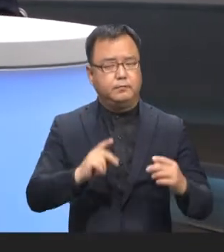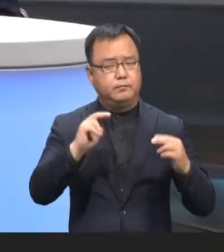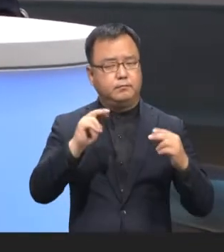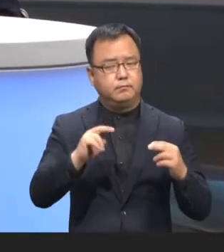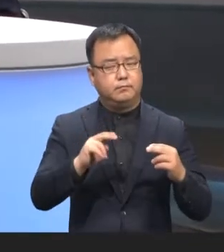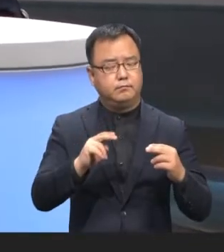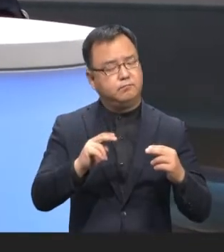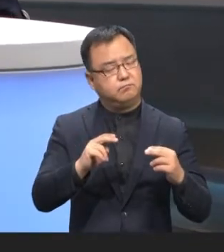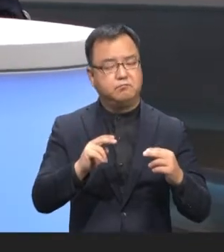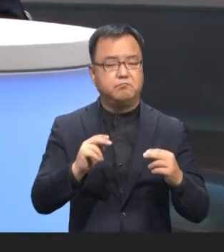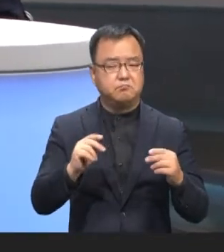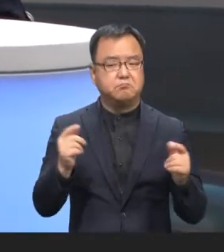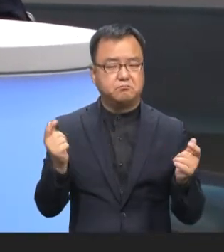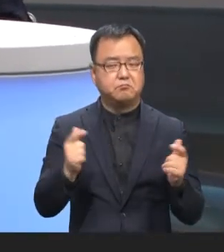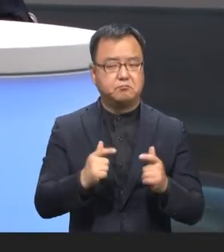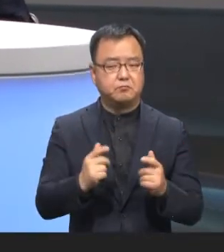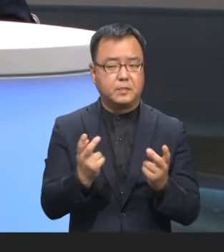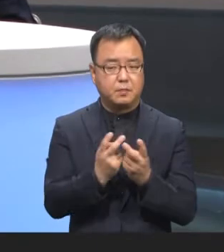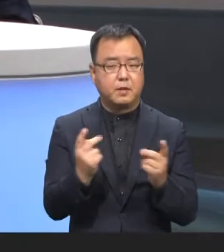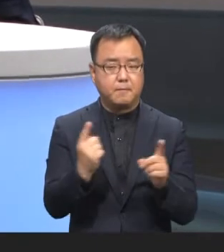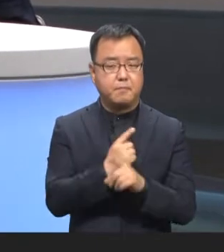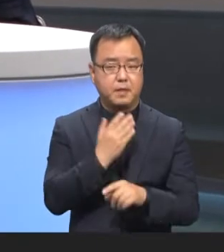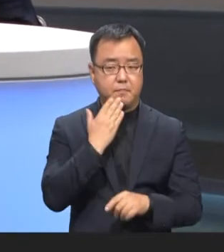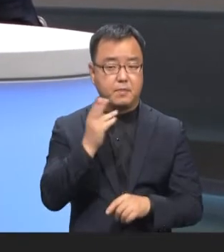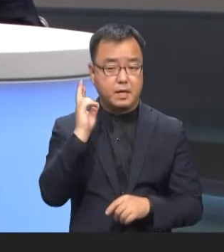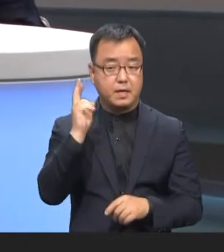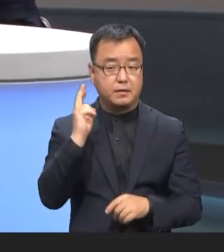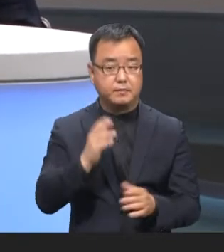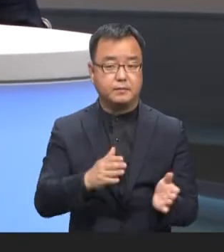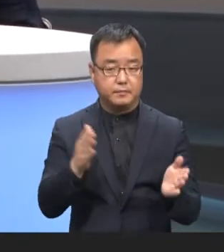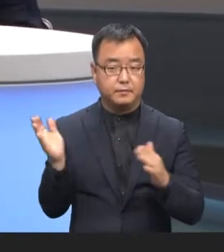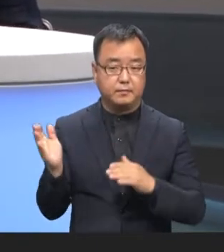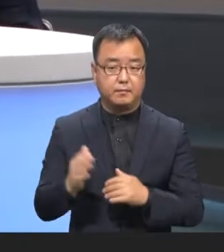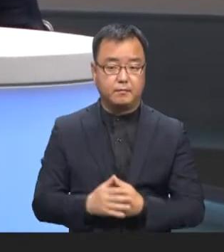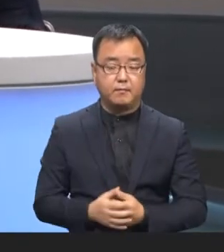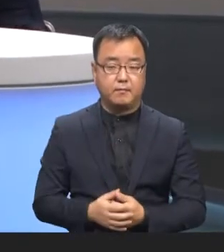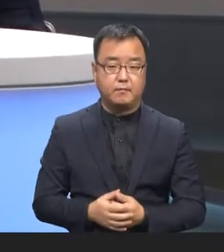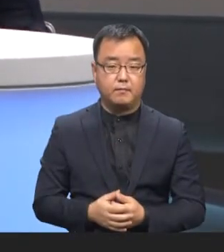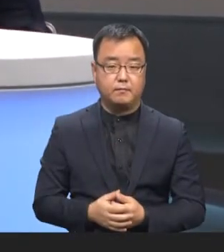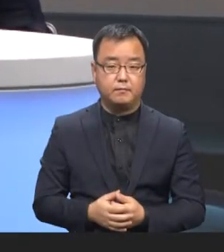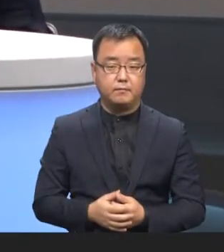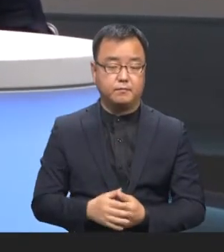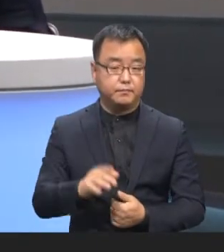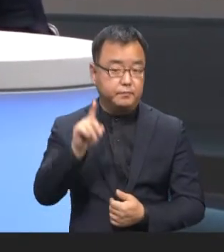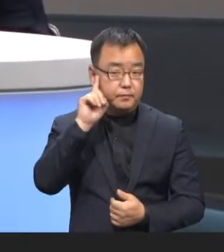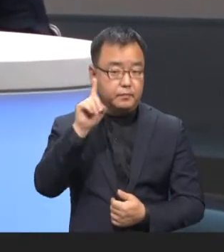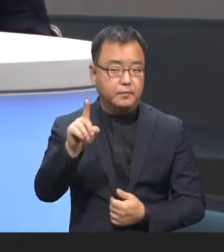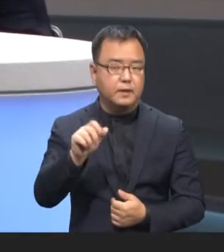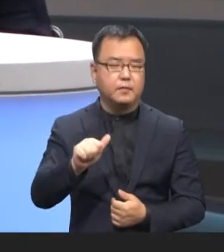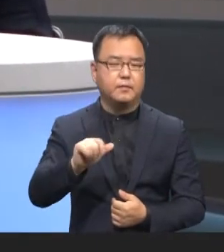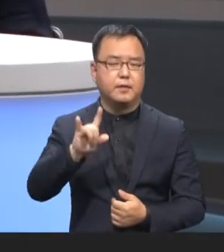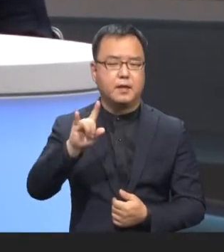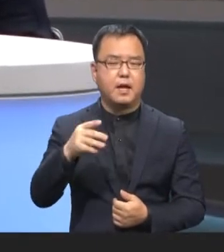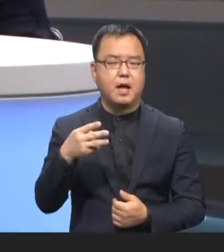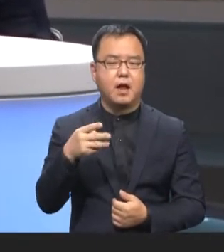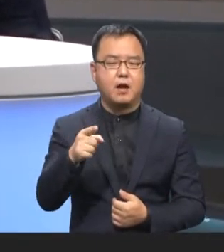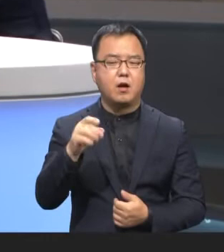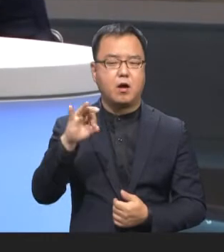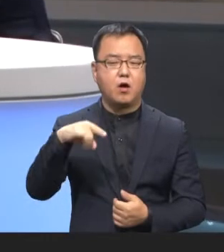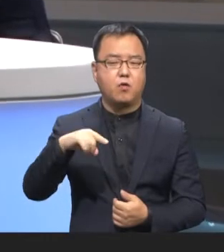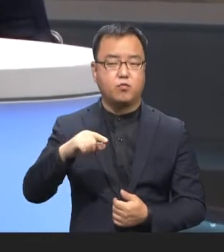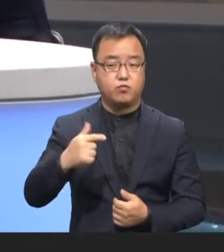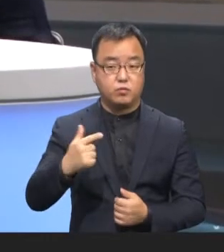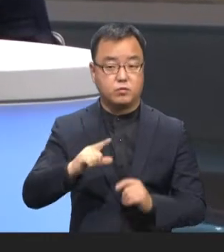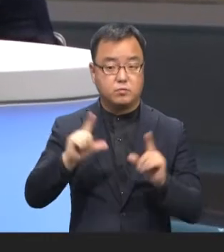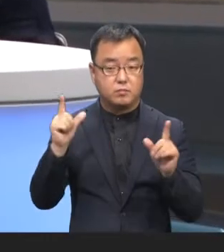입학 전형 으로 바뀔 수도 있겠네요 다음 소식 한번 살펴보겠습니다 내일이면 헬로윈 대 인데요 이제 미국에선 할로윈 데이가